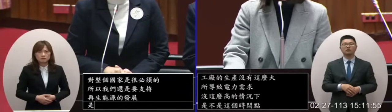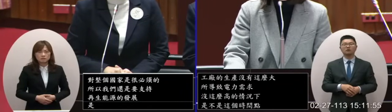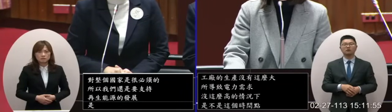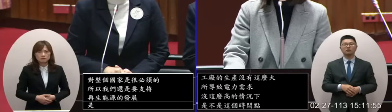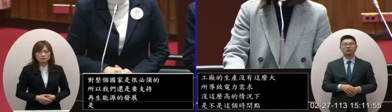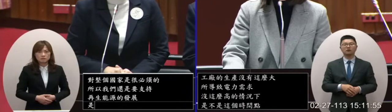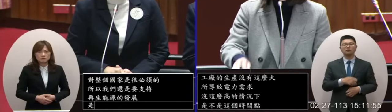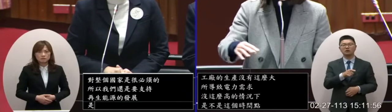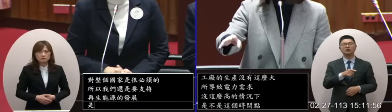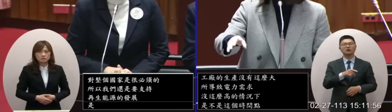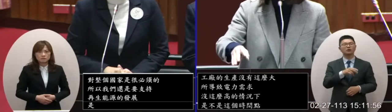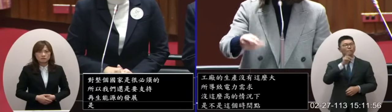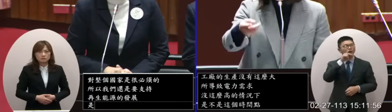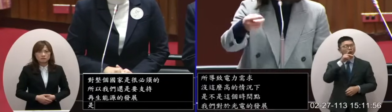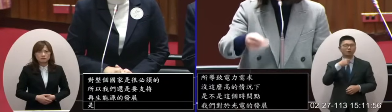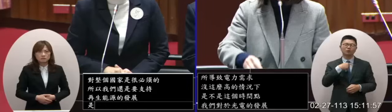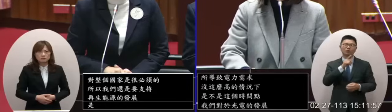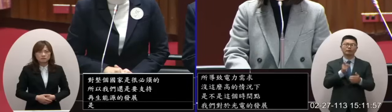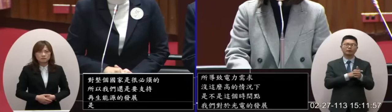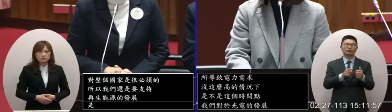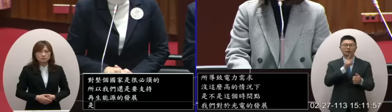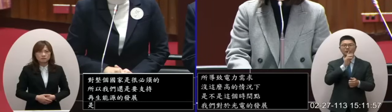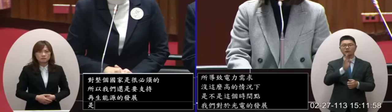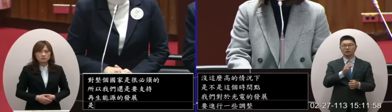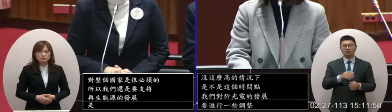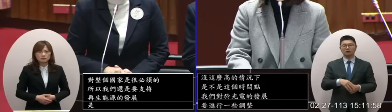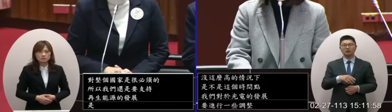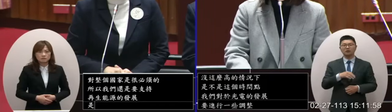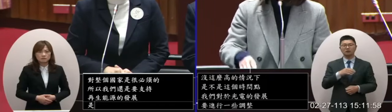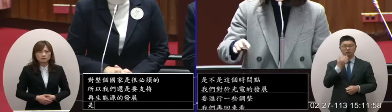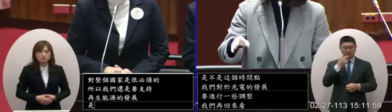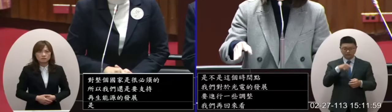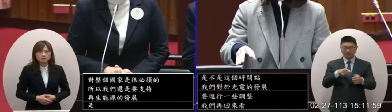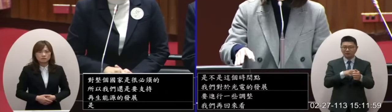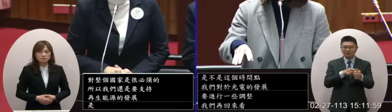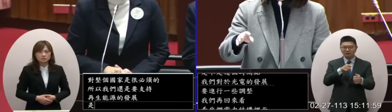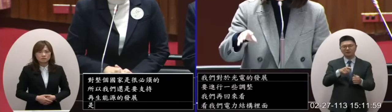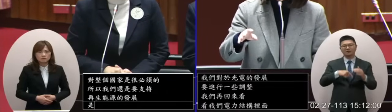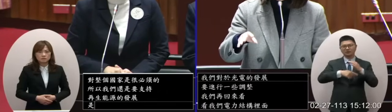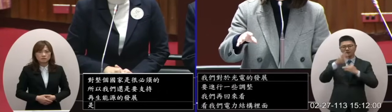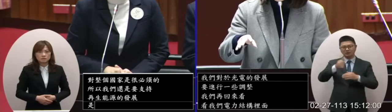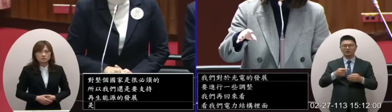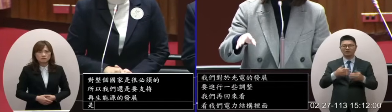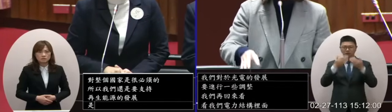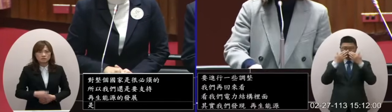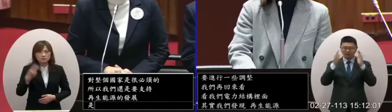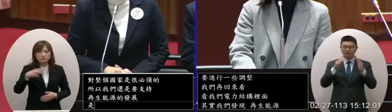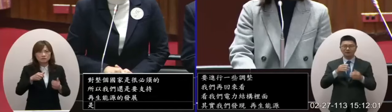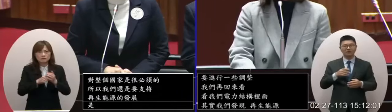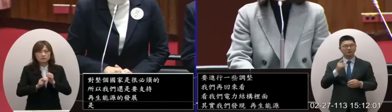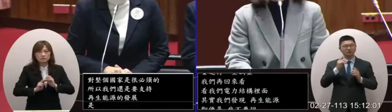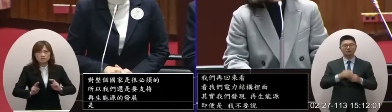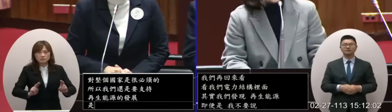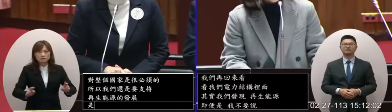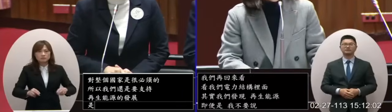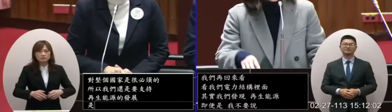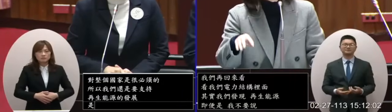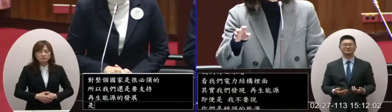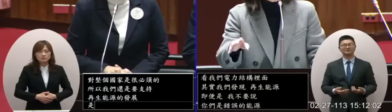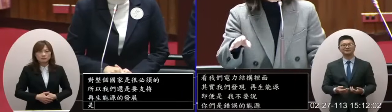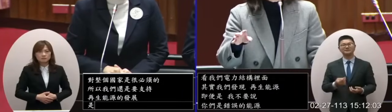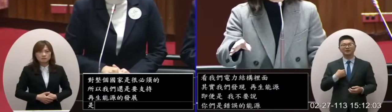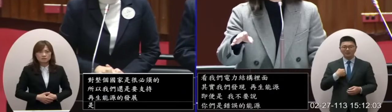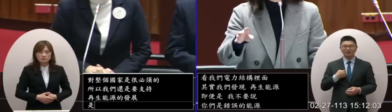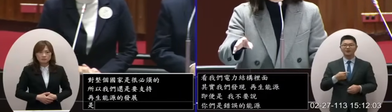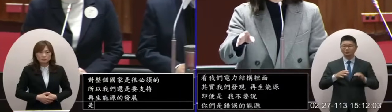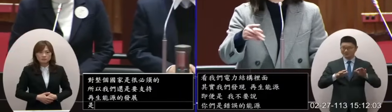你们是错误的能源，错误的能源，等一下你陈院长就跳脚了、啊。但是我们总要检讨， 怎么会是错误能源？ 我